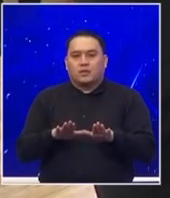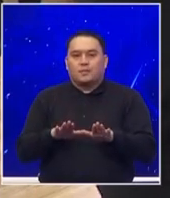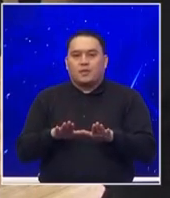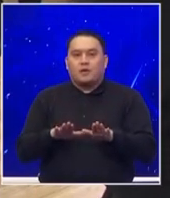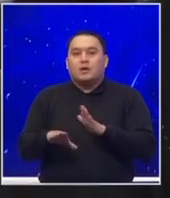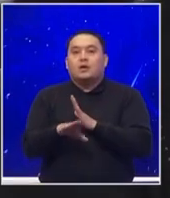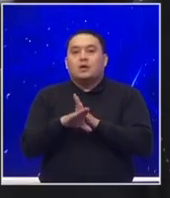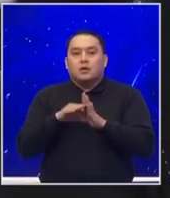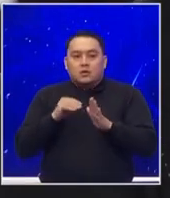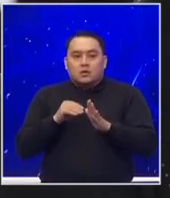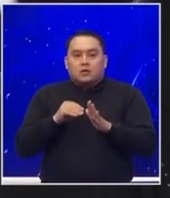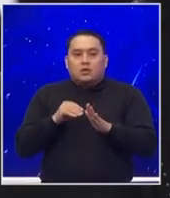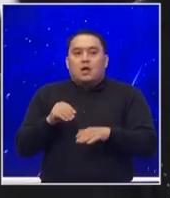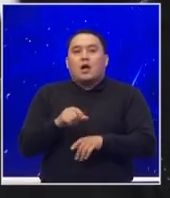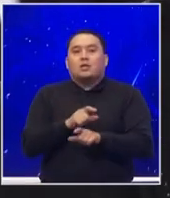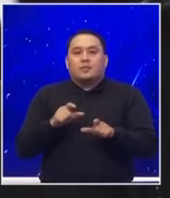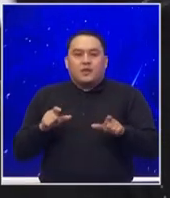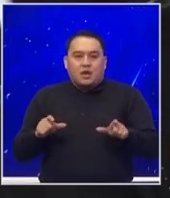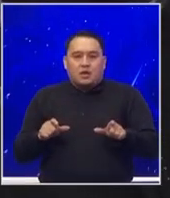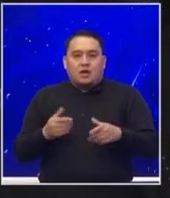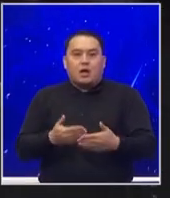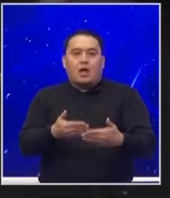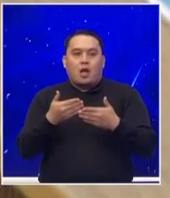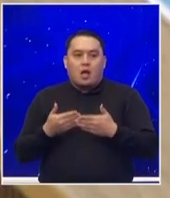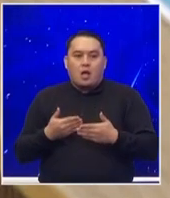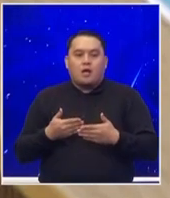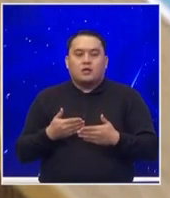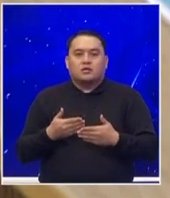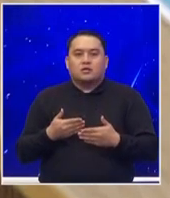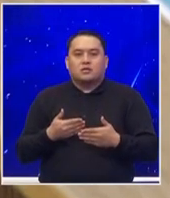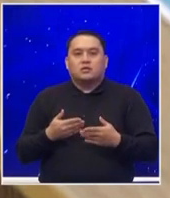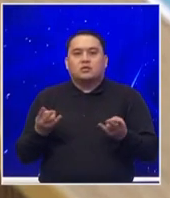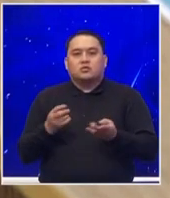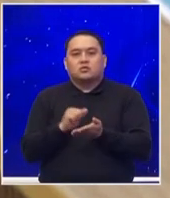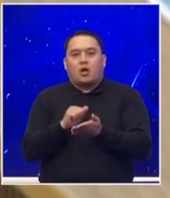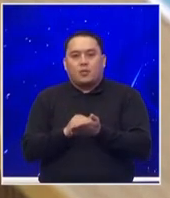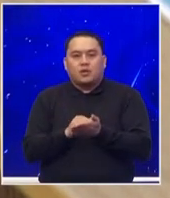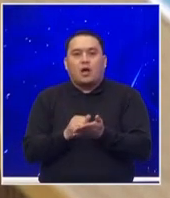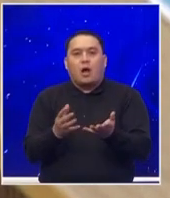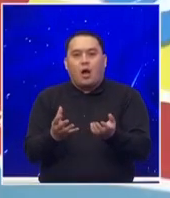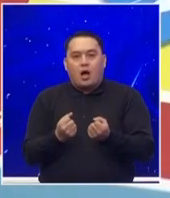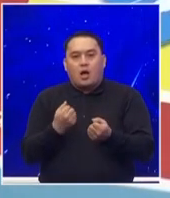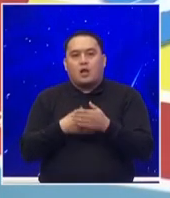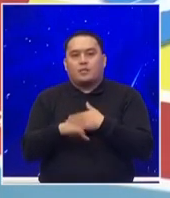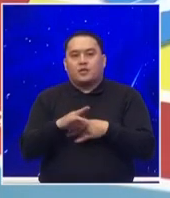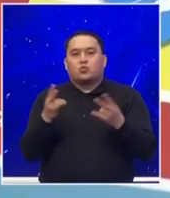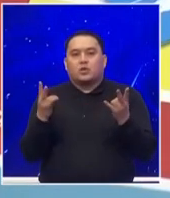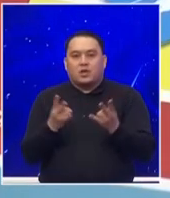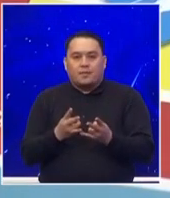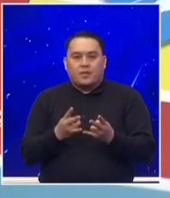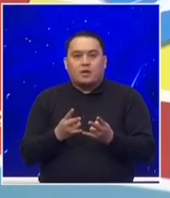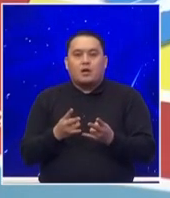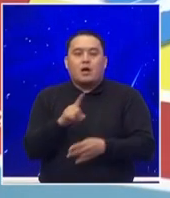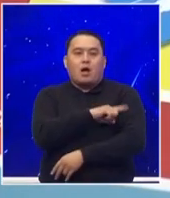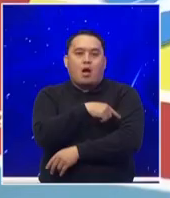Ал сайлау күні жолға шығып кеткен азаматтар алдын ала сайлау учаскесінен тиісті құжат анықтамаларын алып кетуі тиіс. Сондай-ақ